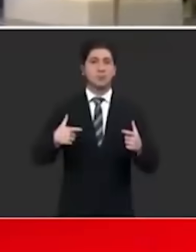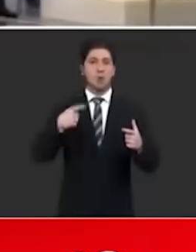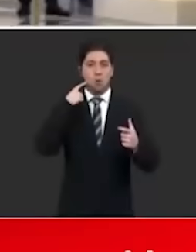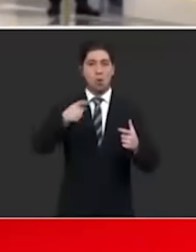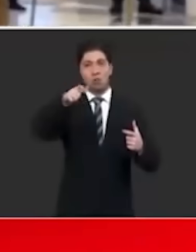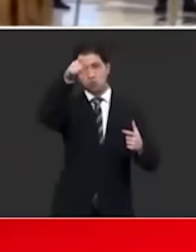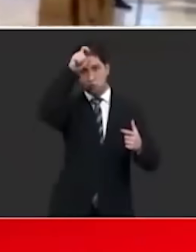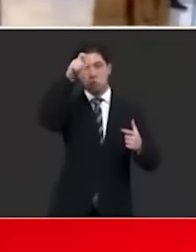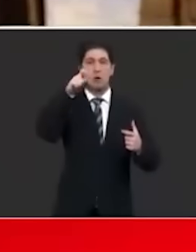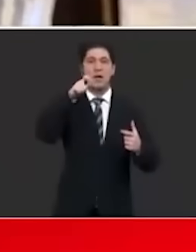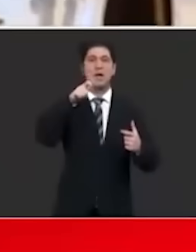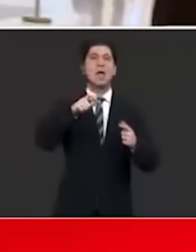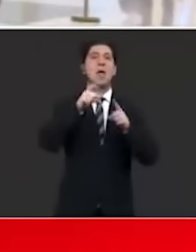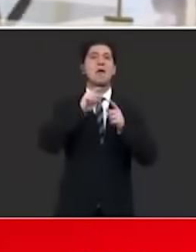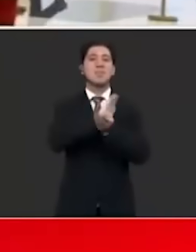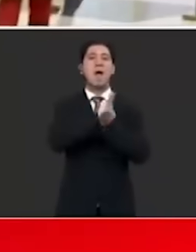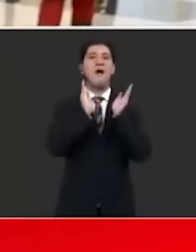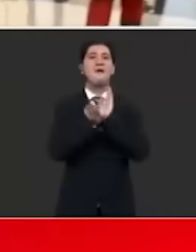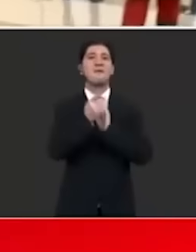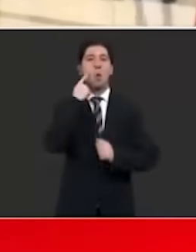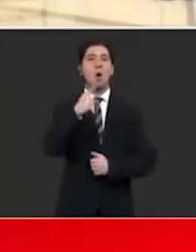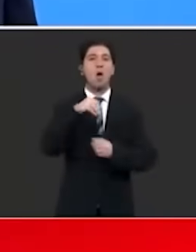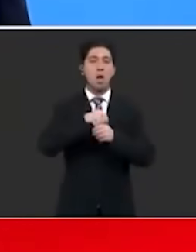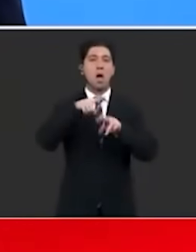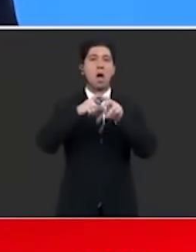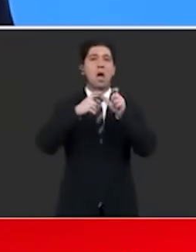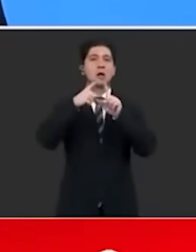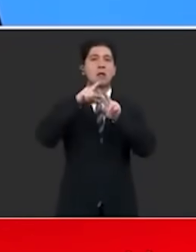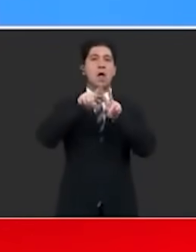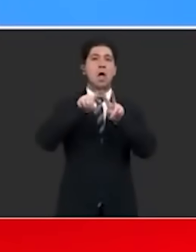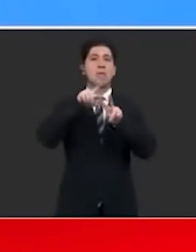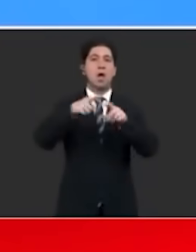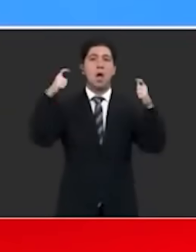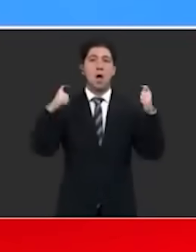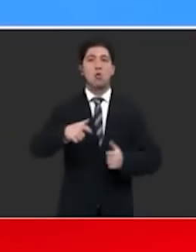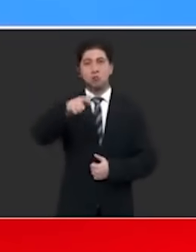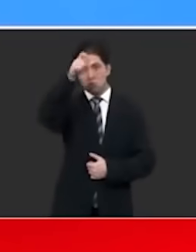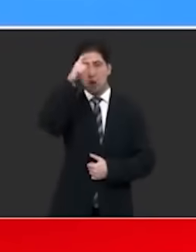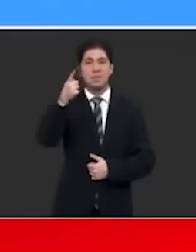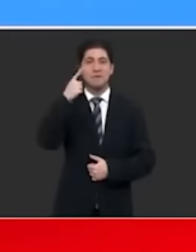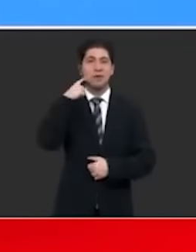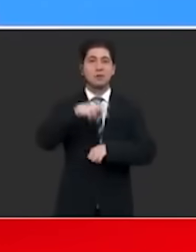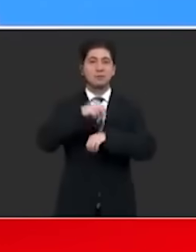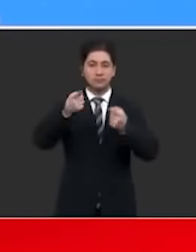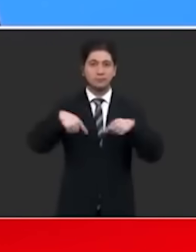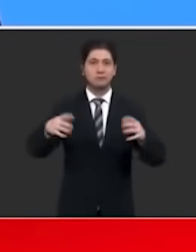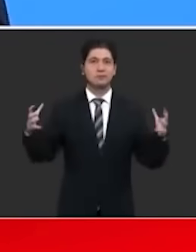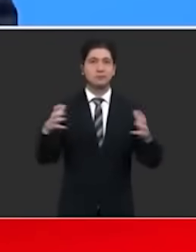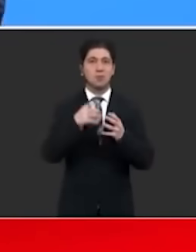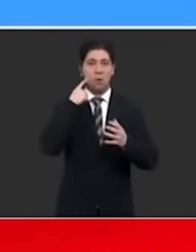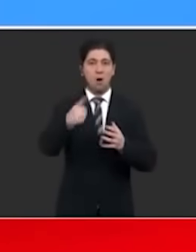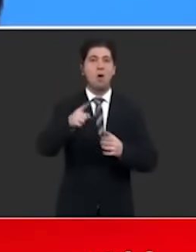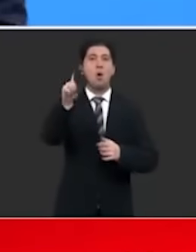Türk Devri temasıyla Astana'da düzenlenen Türk Devletleri Teşkilatı'nın